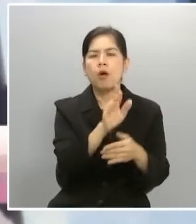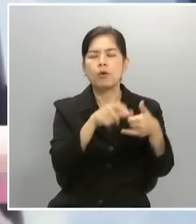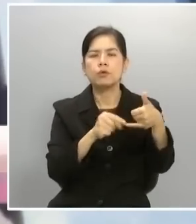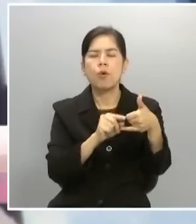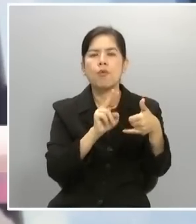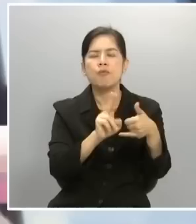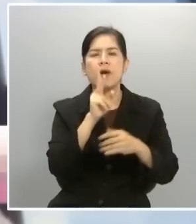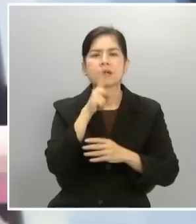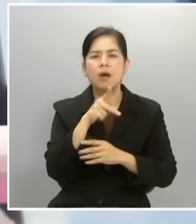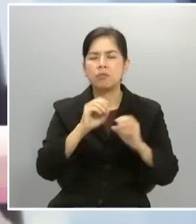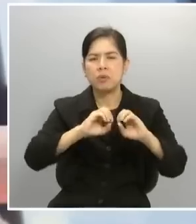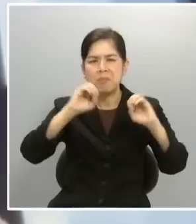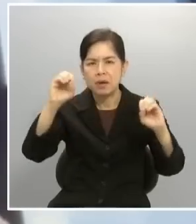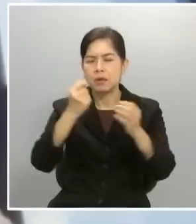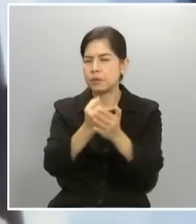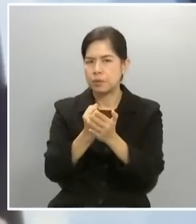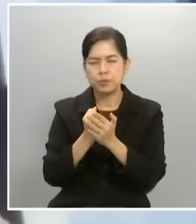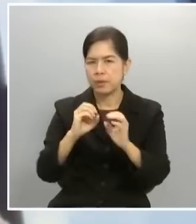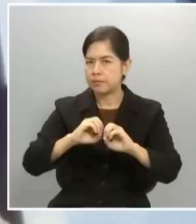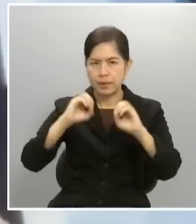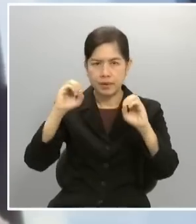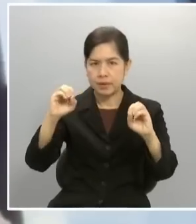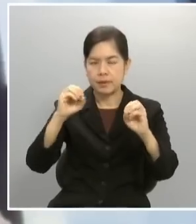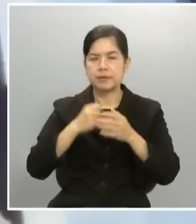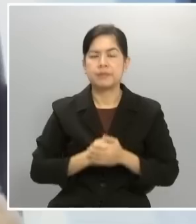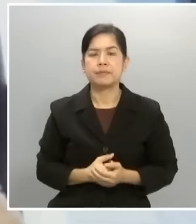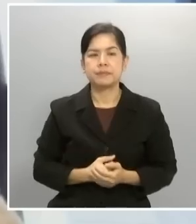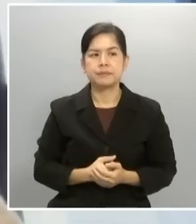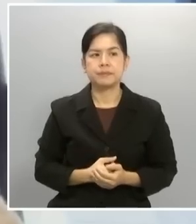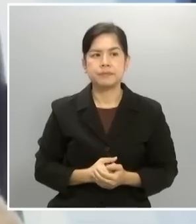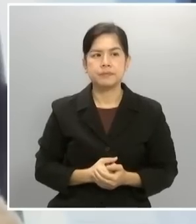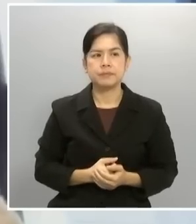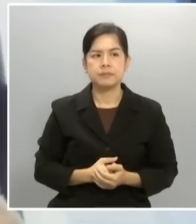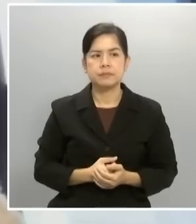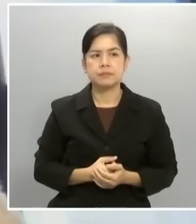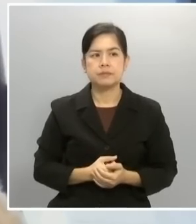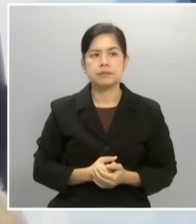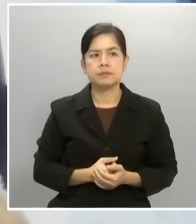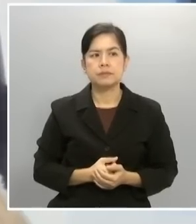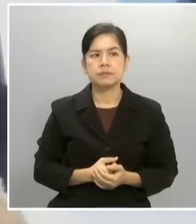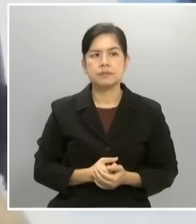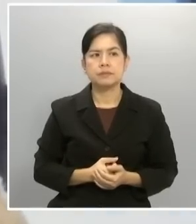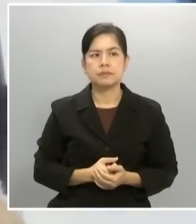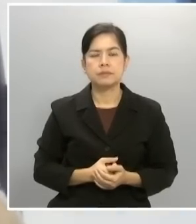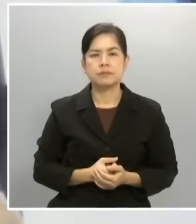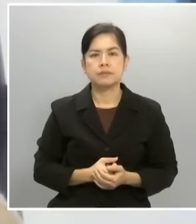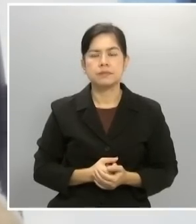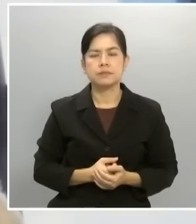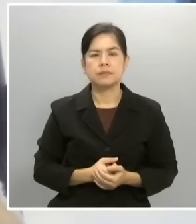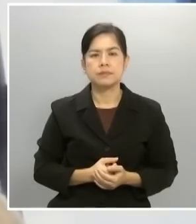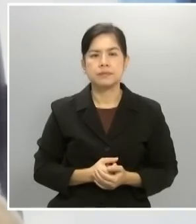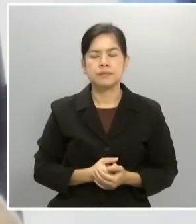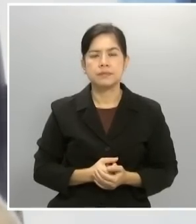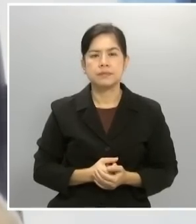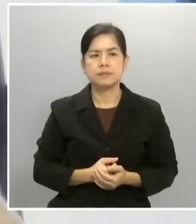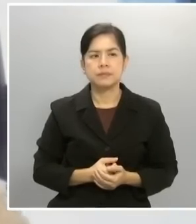มีใครยื่นมือมาช่วยเหลือดิวเลยสักคนนี่แหละครับคุณผู้ชมครับจริงๆ